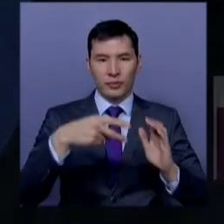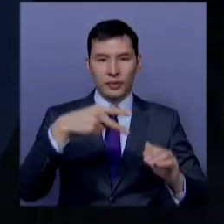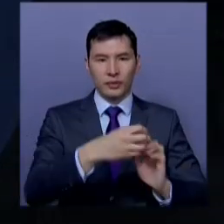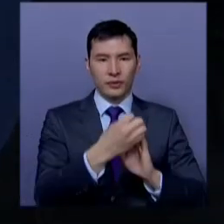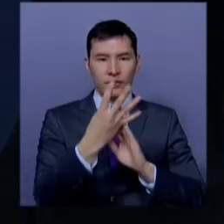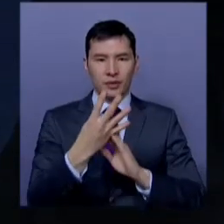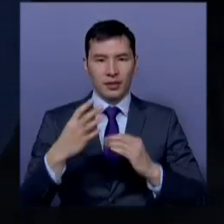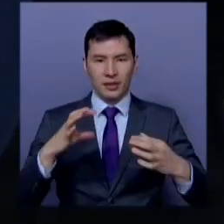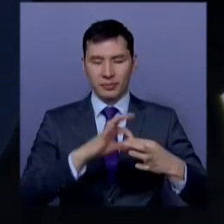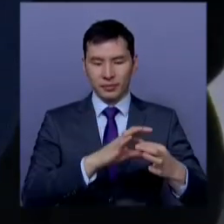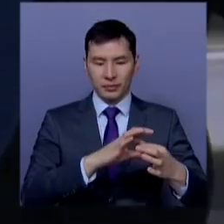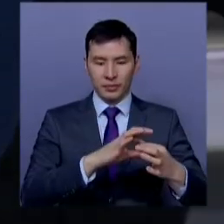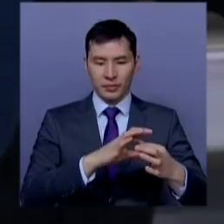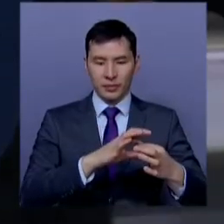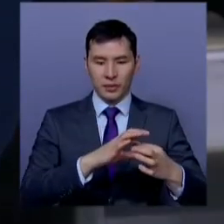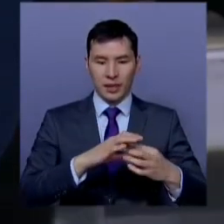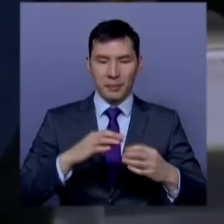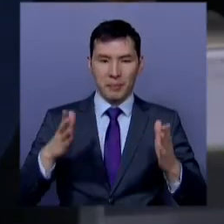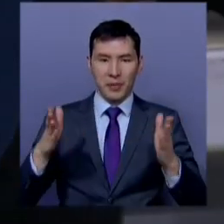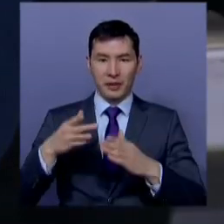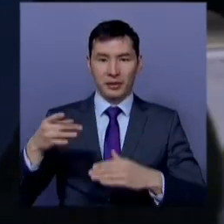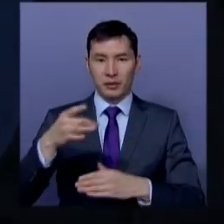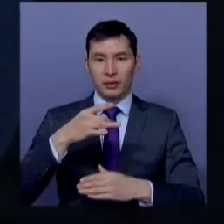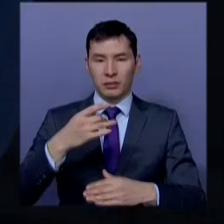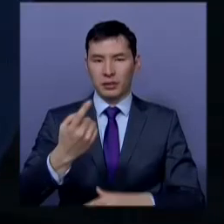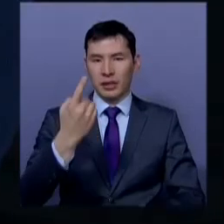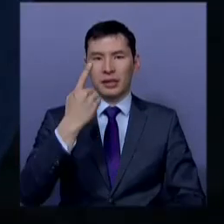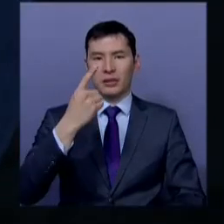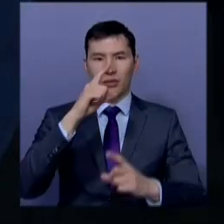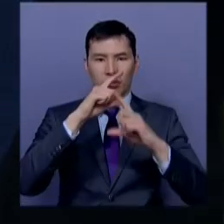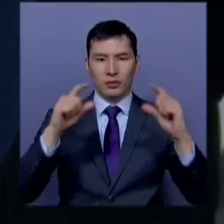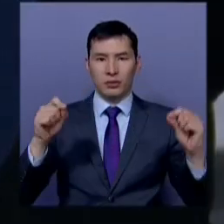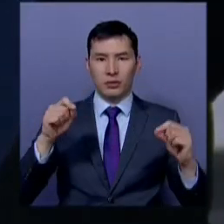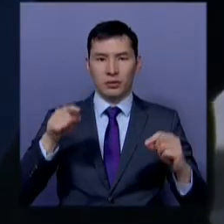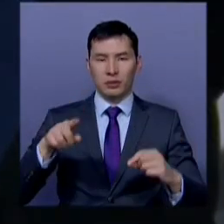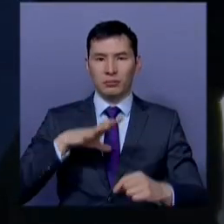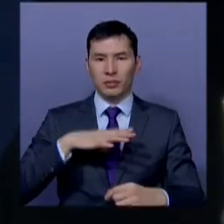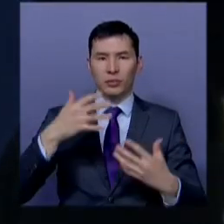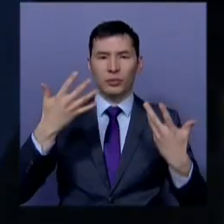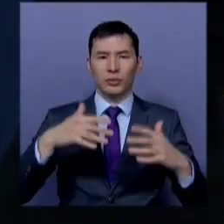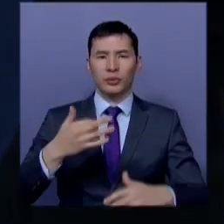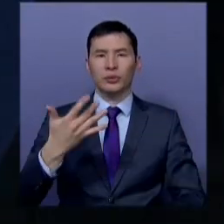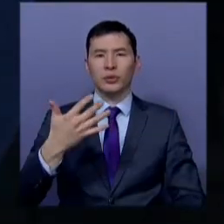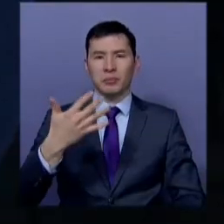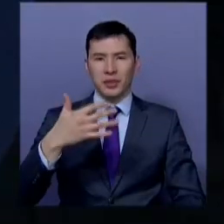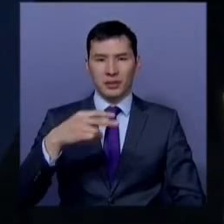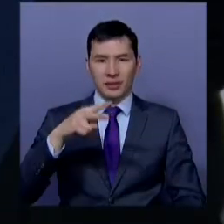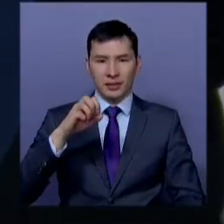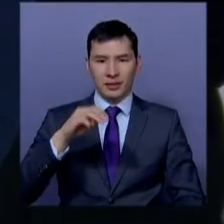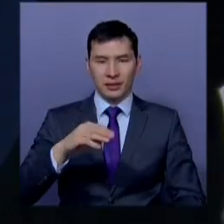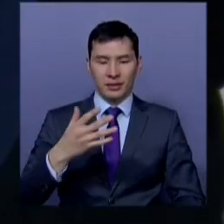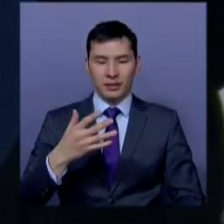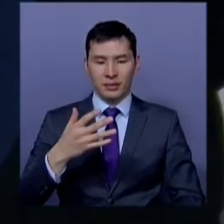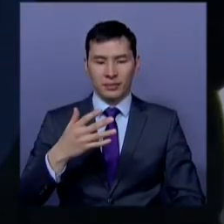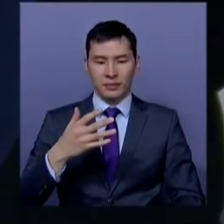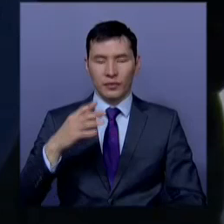енген. Ал шағын ауданымызда жалғыз мектеп бар. Ол өткен ғасырдың 53 жылдары салынған, бар